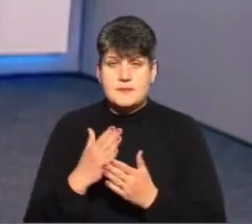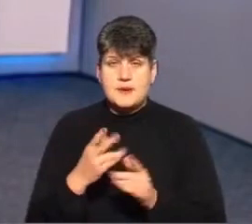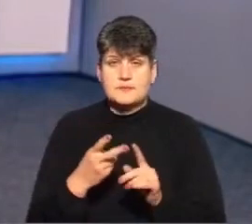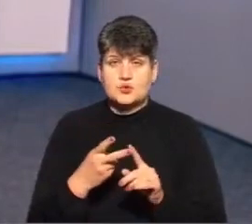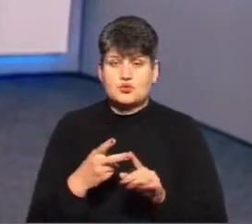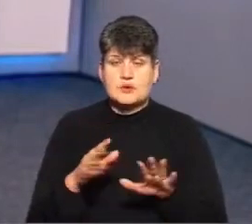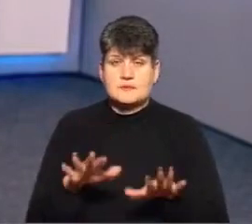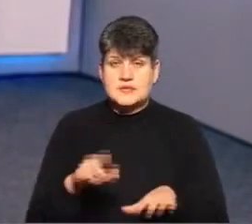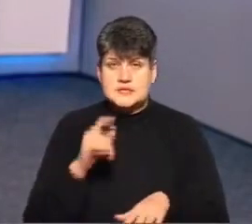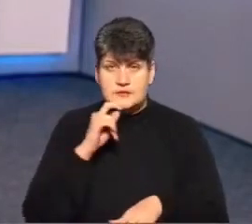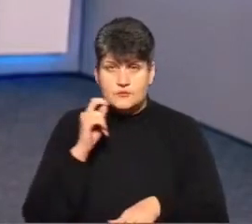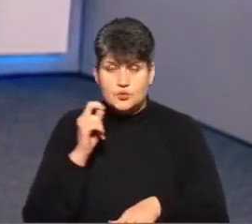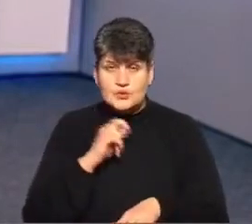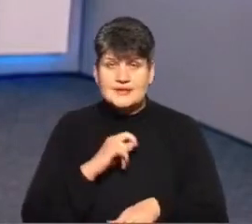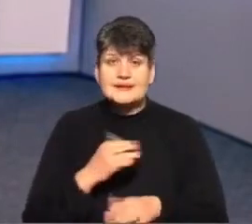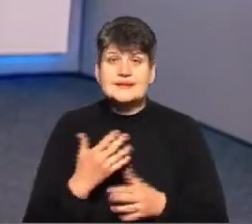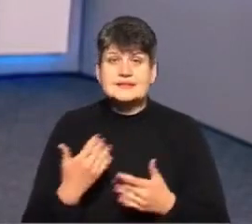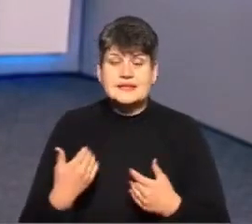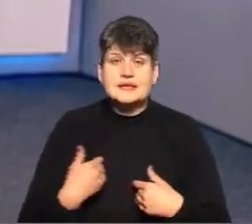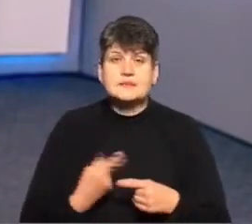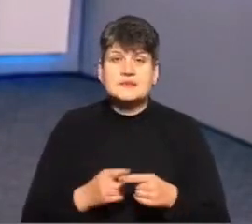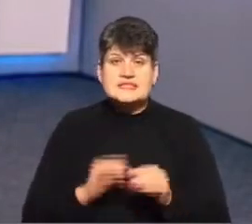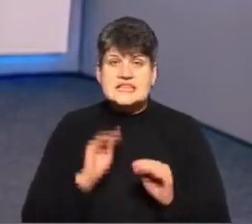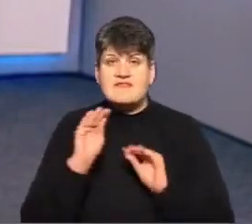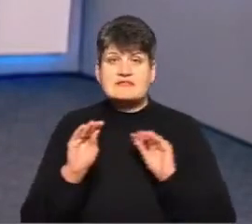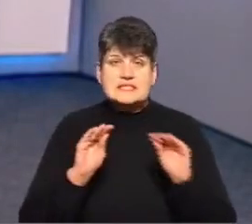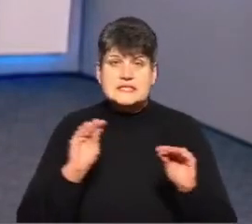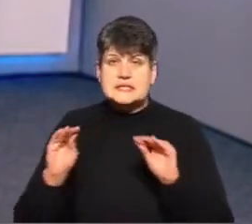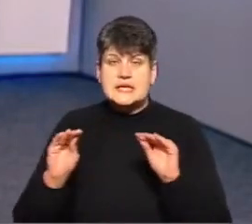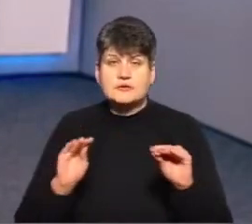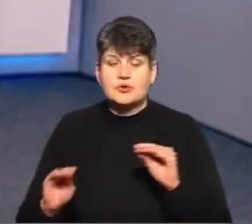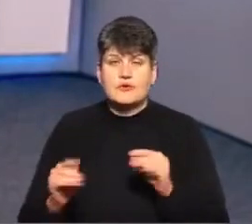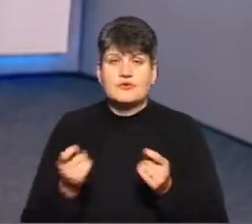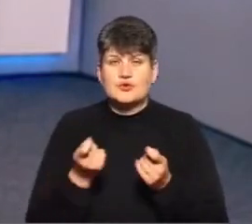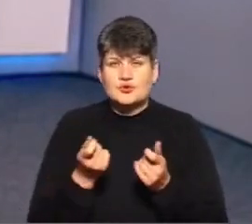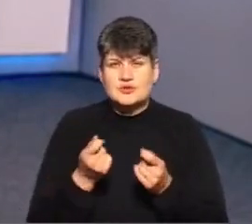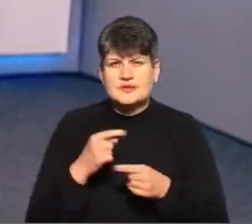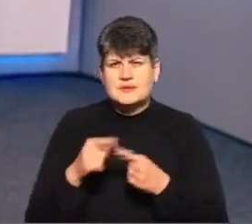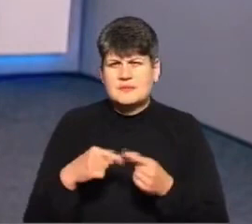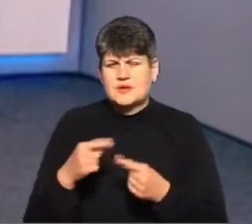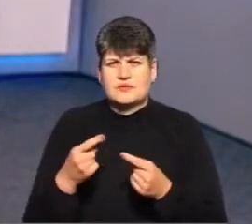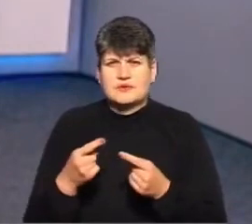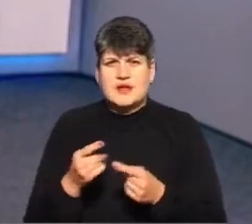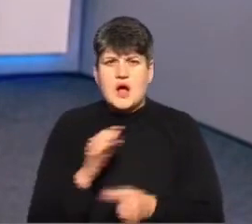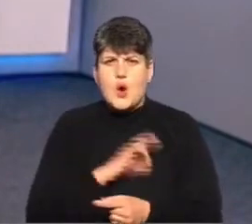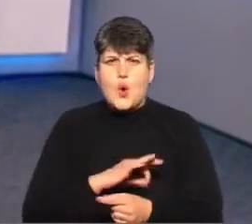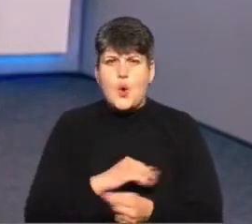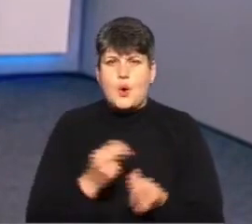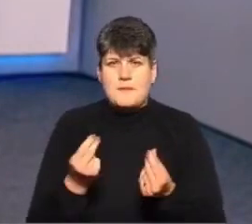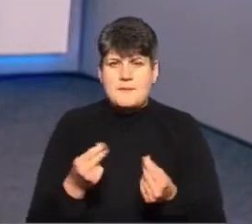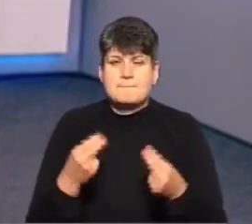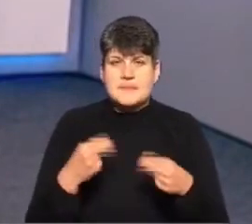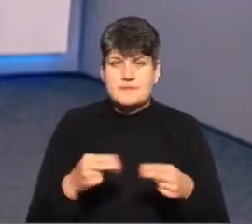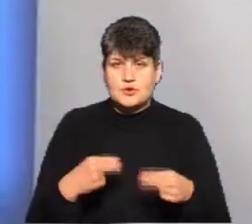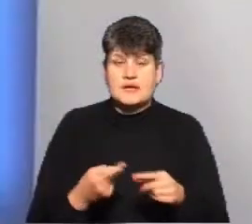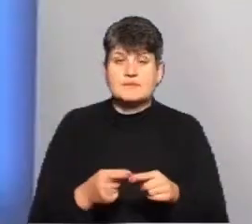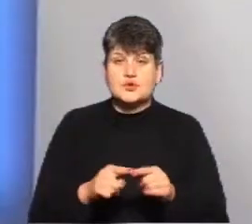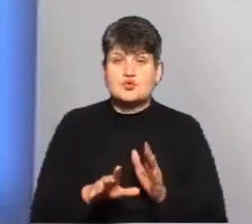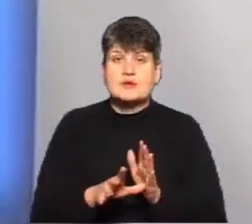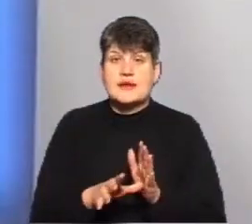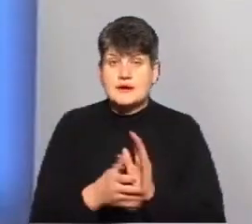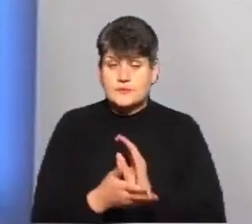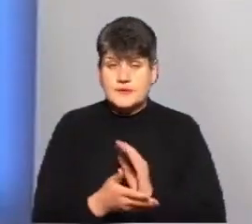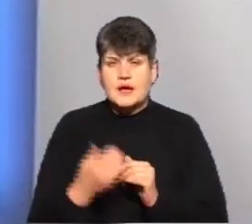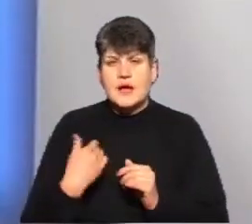Україні, наскільки ми це все встановлюємо. Ну, трошечки воно перетворилося більше вже в комерцію, бо ми продаємо цю енергію. Але якщо думати